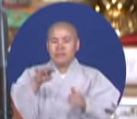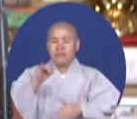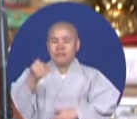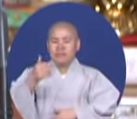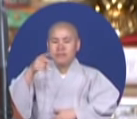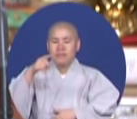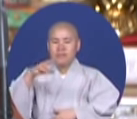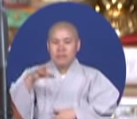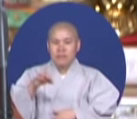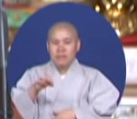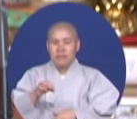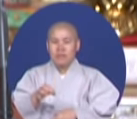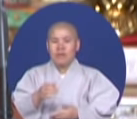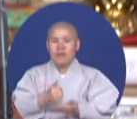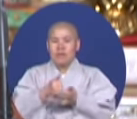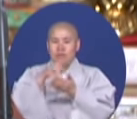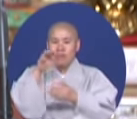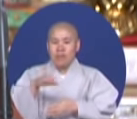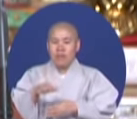신중단. 하단은요?